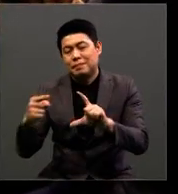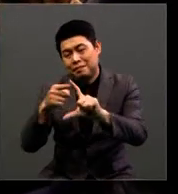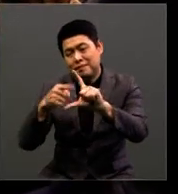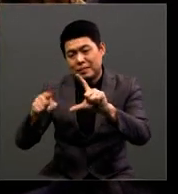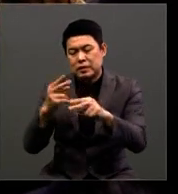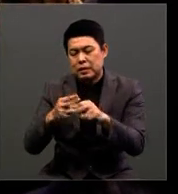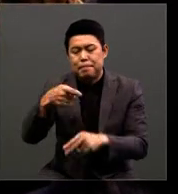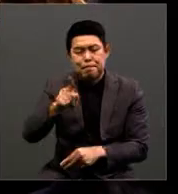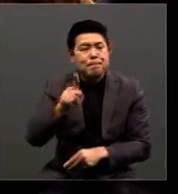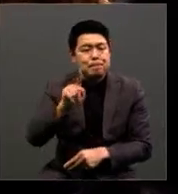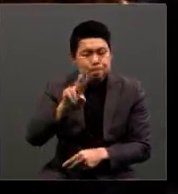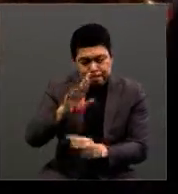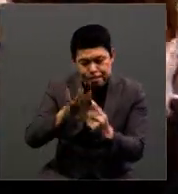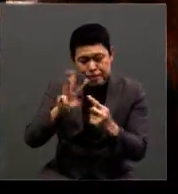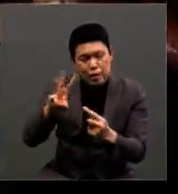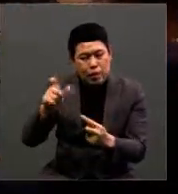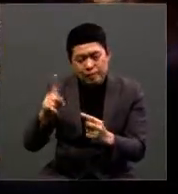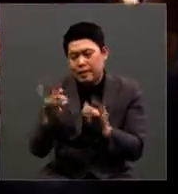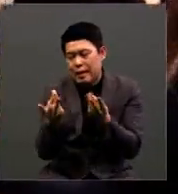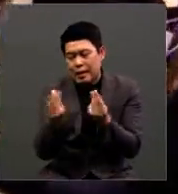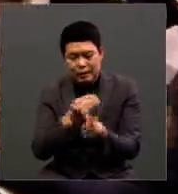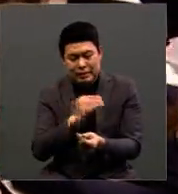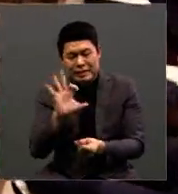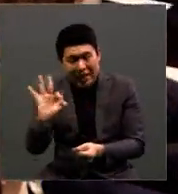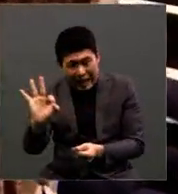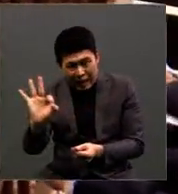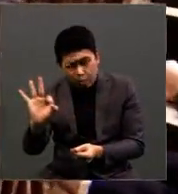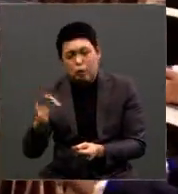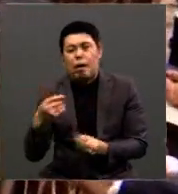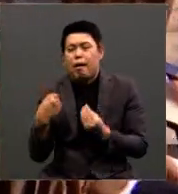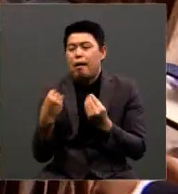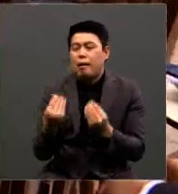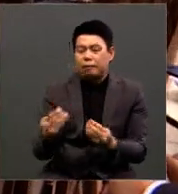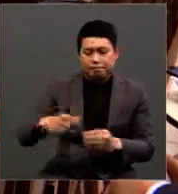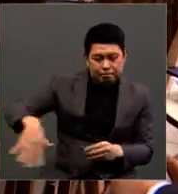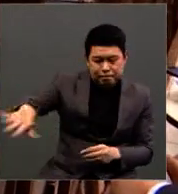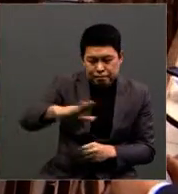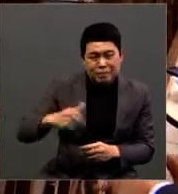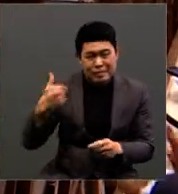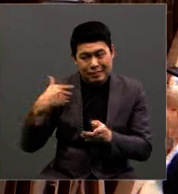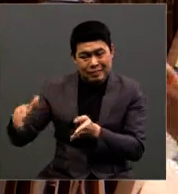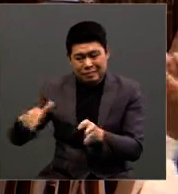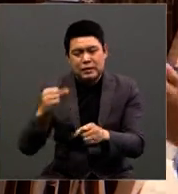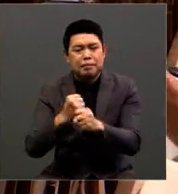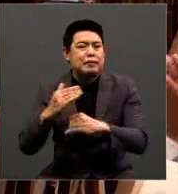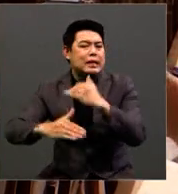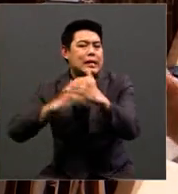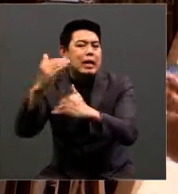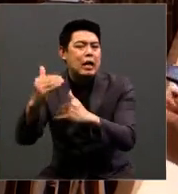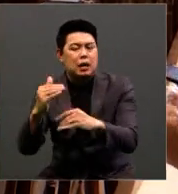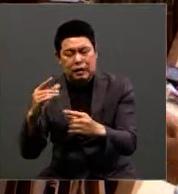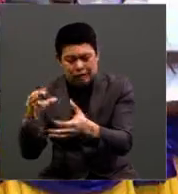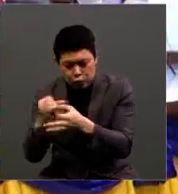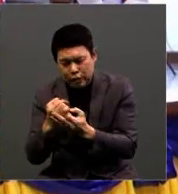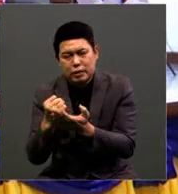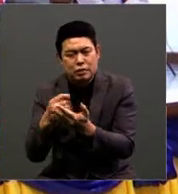ประวิตราจิตเบอร์ 9จากพระเก้ากายบอกว่าต้องนำคุณค่าของพื้นที่บางกอกใหญ่มาพัฒนาให้เกิดมูลค่าทาง